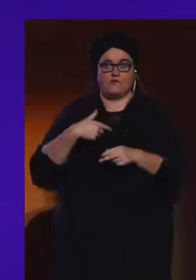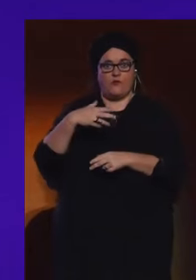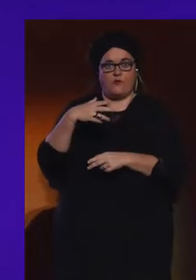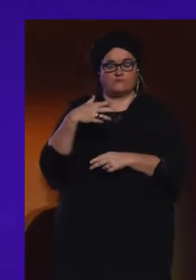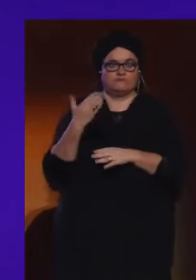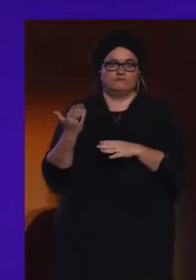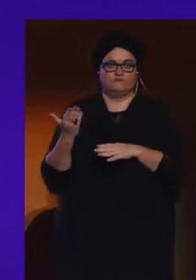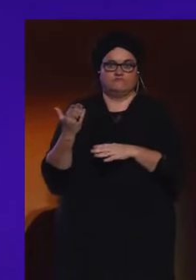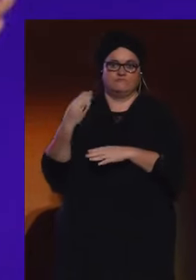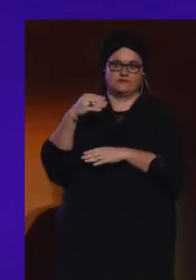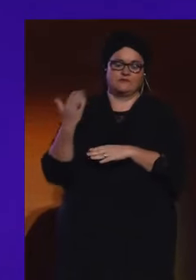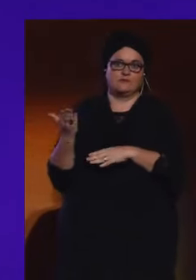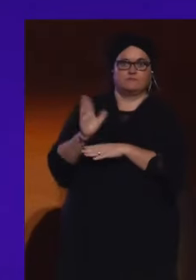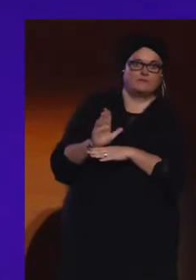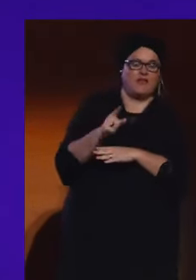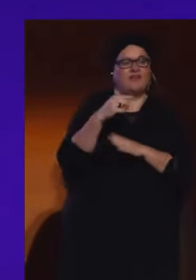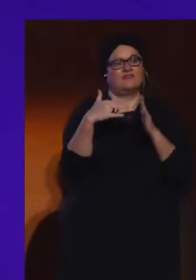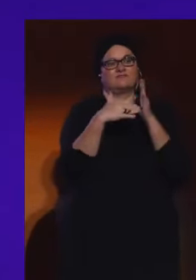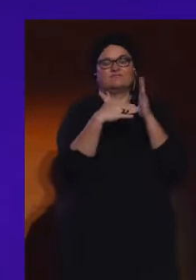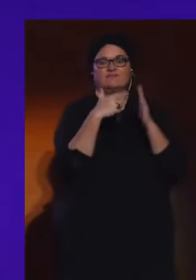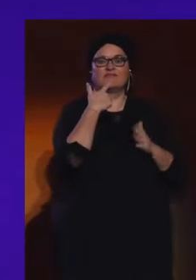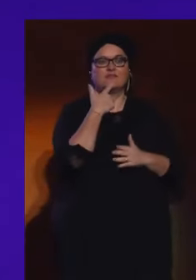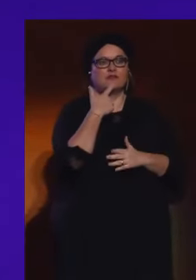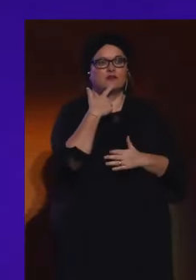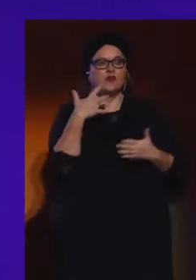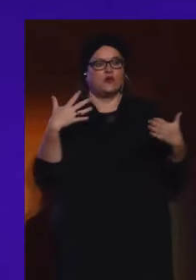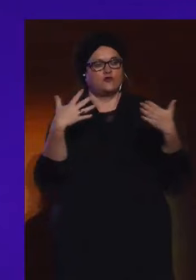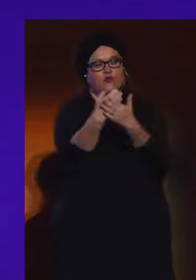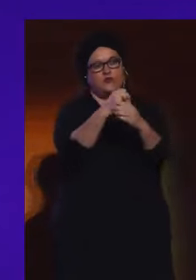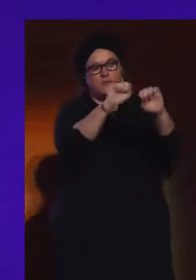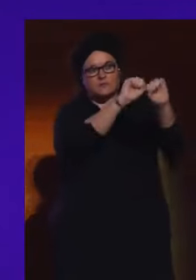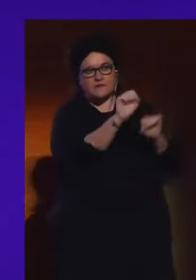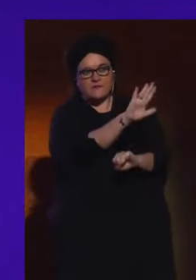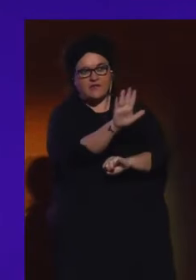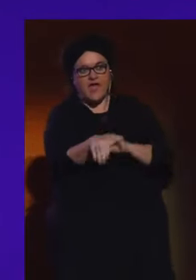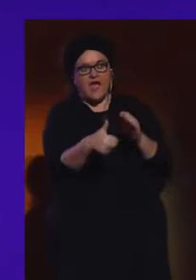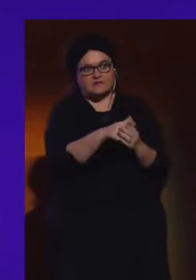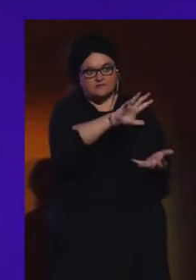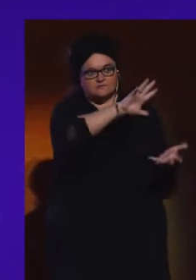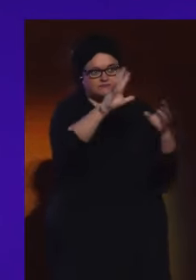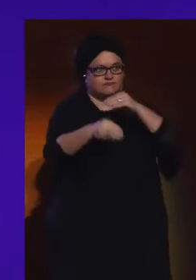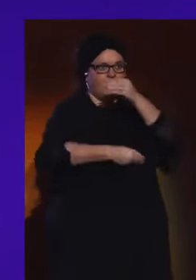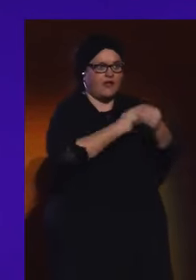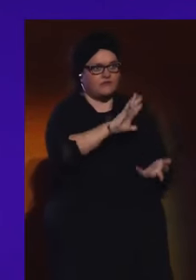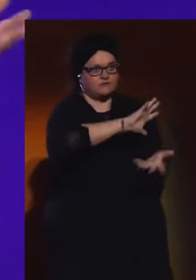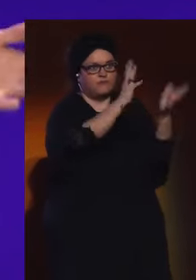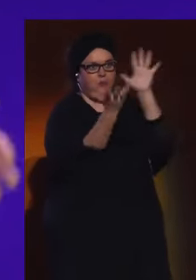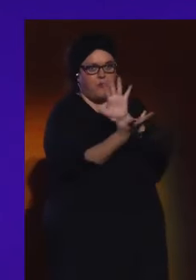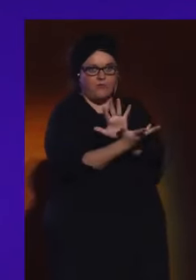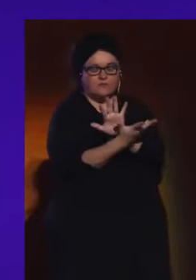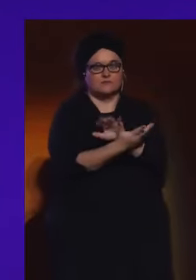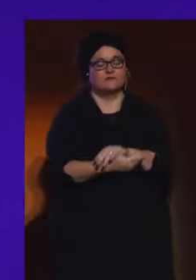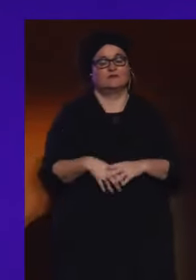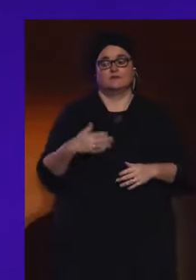bezala, orduko lema zan guztiak dirudi ezinezkoa egiten duzun arte. Eta